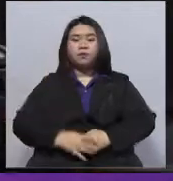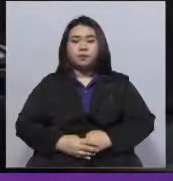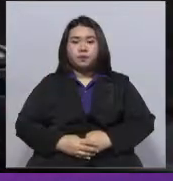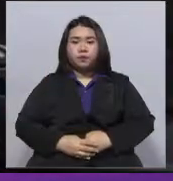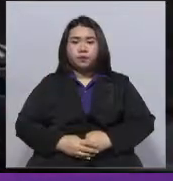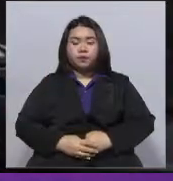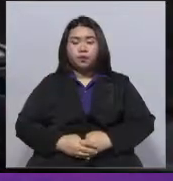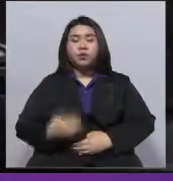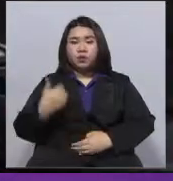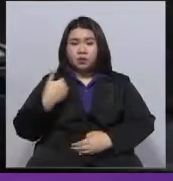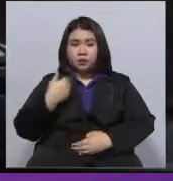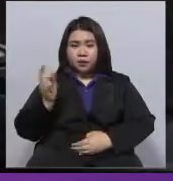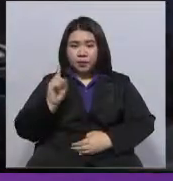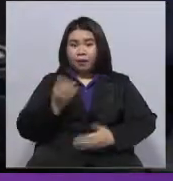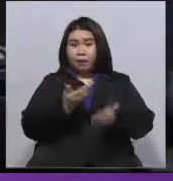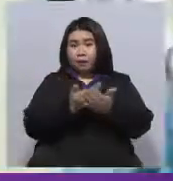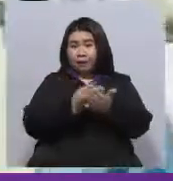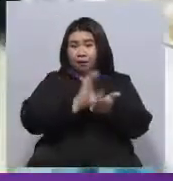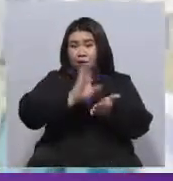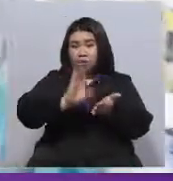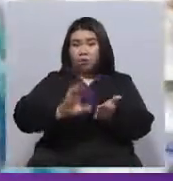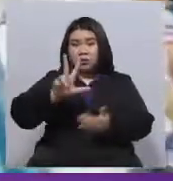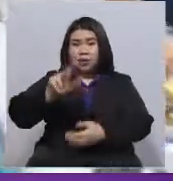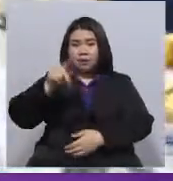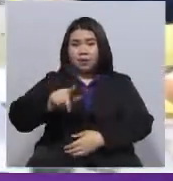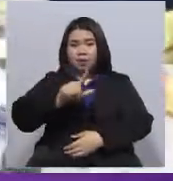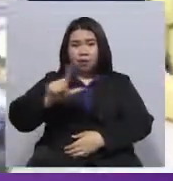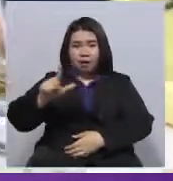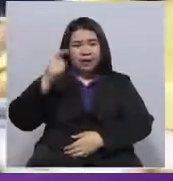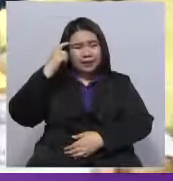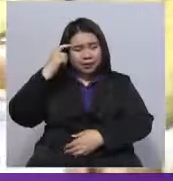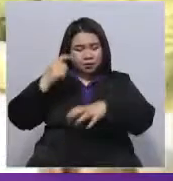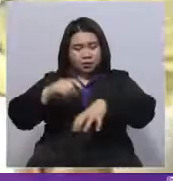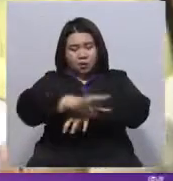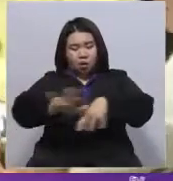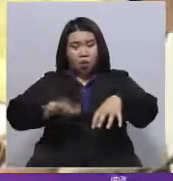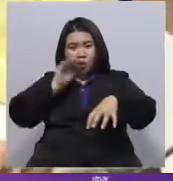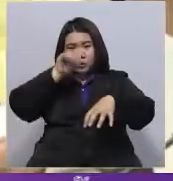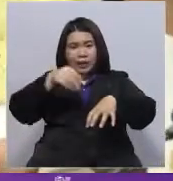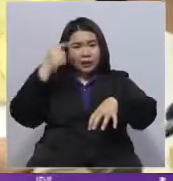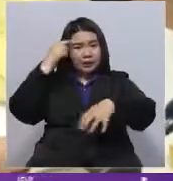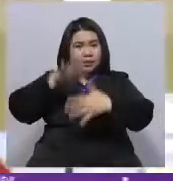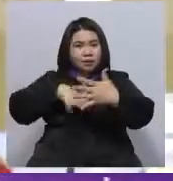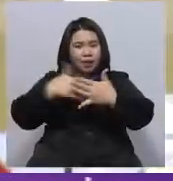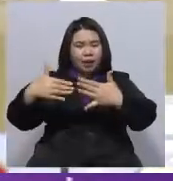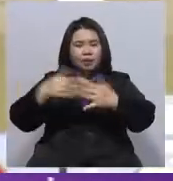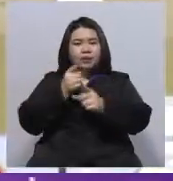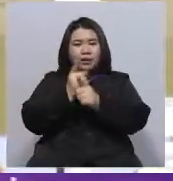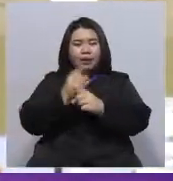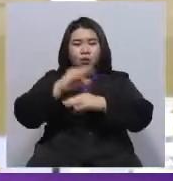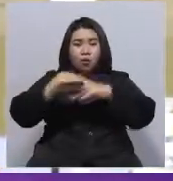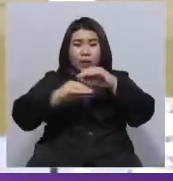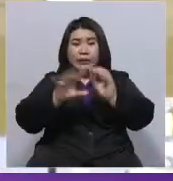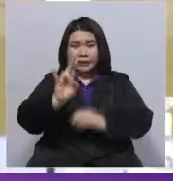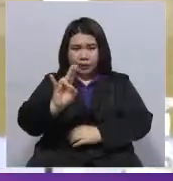รวมทั้งจะมีการพิจารณางบประมาณ 3,000 ล้านบาทเพื่อพัฒนาเกาะช้างตามแผนระยะยาว7โครงการอาทิโ